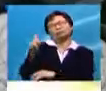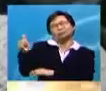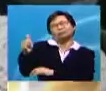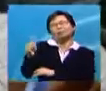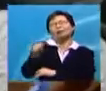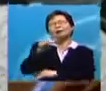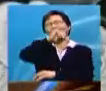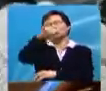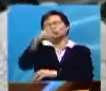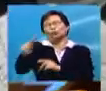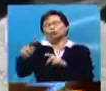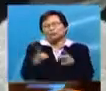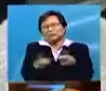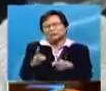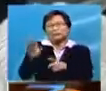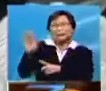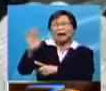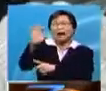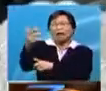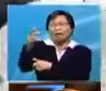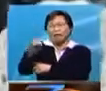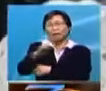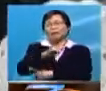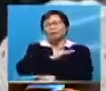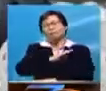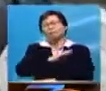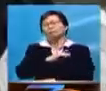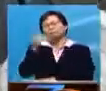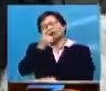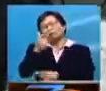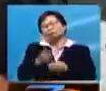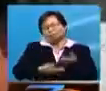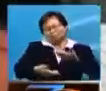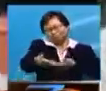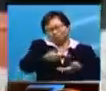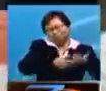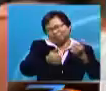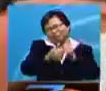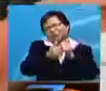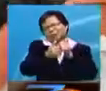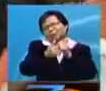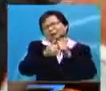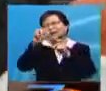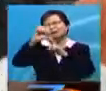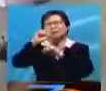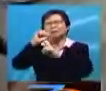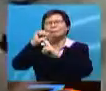disiplin FM di mana Baginda memaklumkan Sudah lama tidak berurusan dengan badan induk bola sepak negara itu